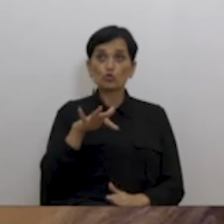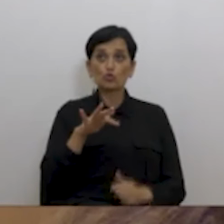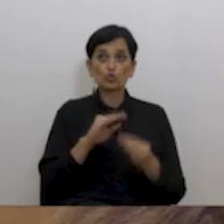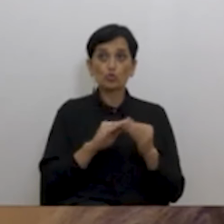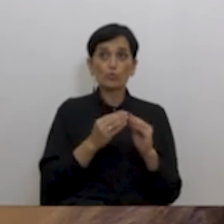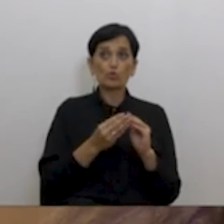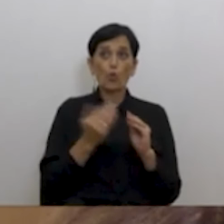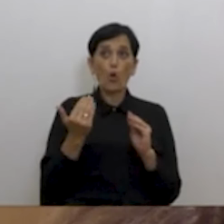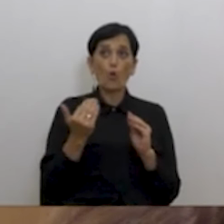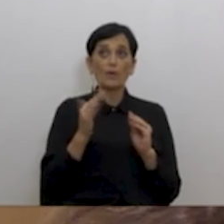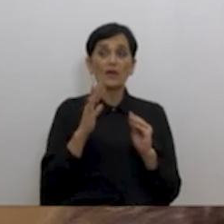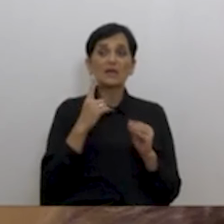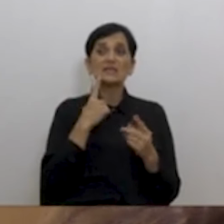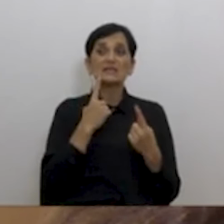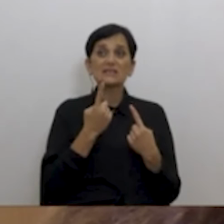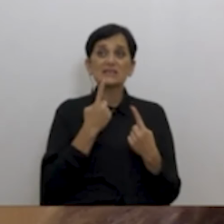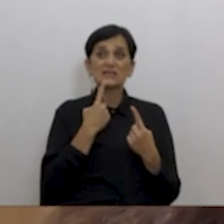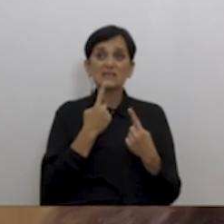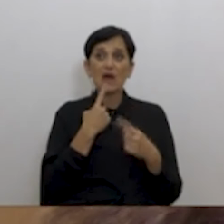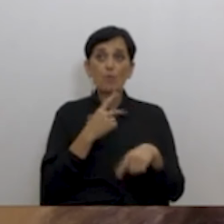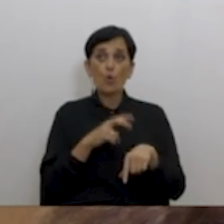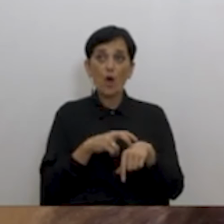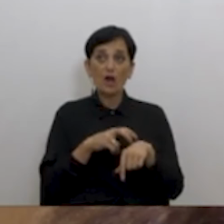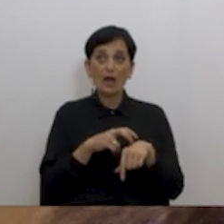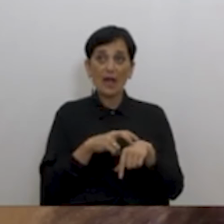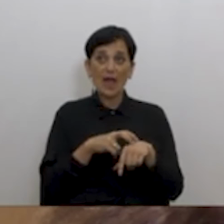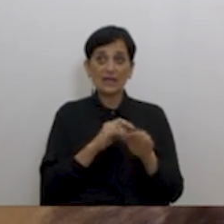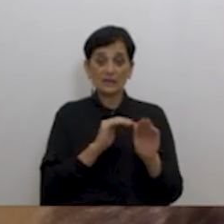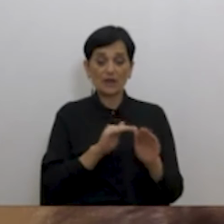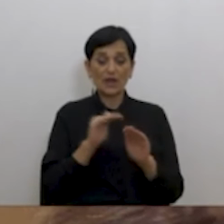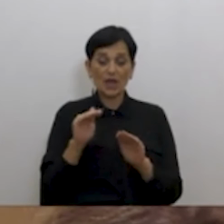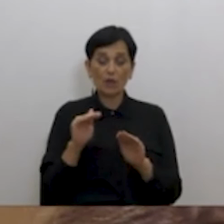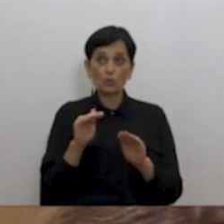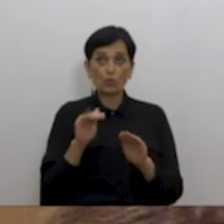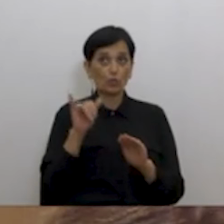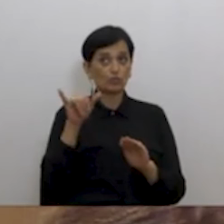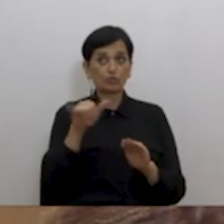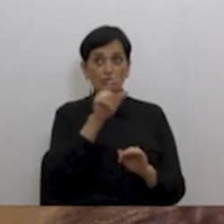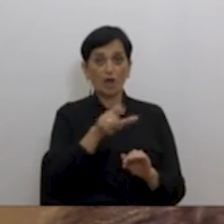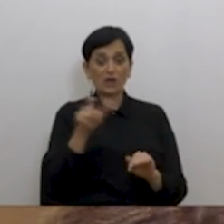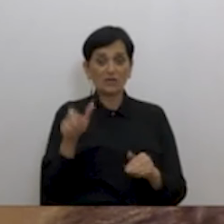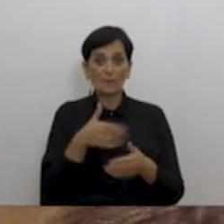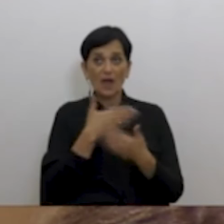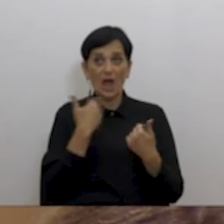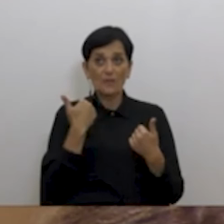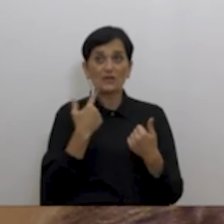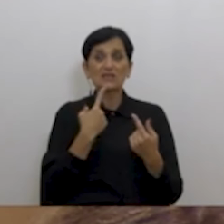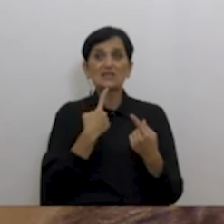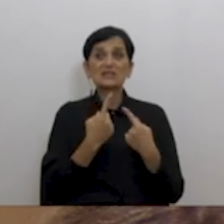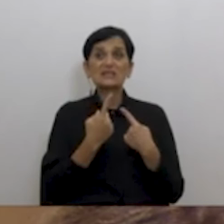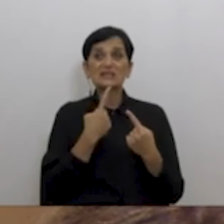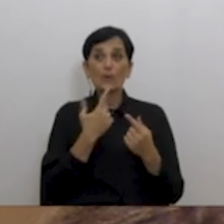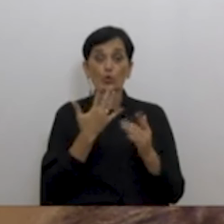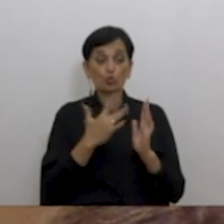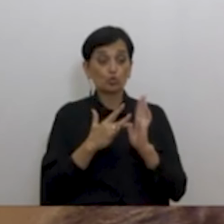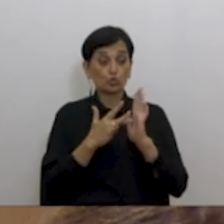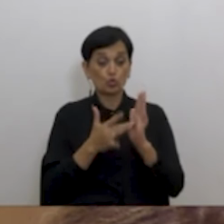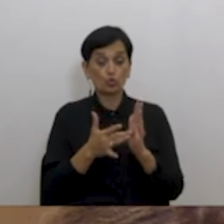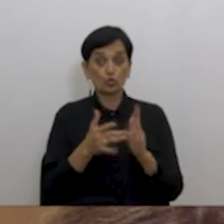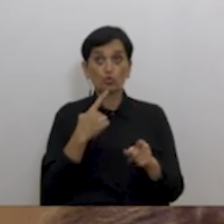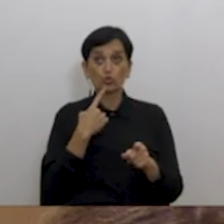მათი. საუბარი არის ექიმის ხელმისაწვდომობაზე, რომელიც არა აქვს ამ ადამიანებს იქ. საუბარი არის თუ ტურიზმზე